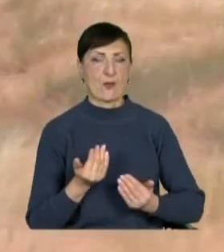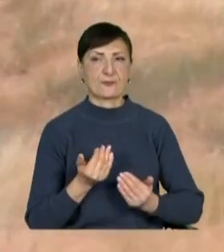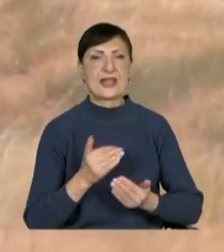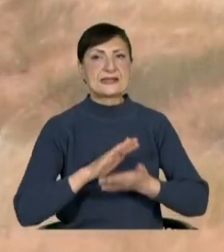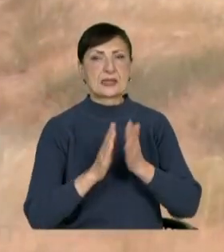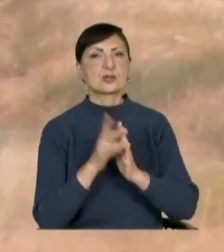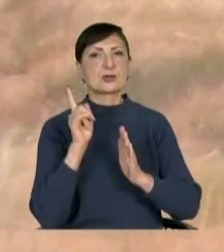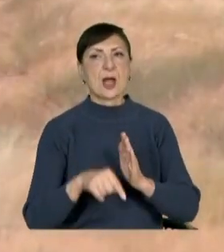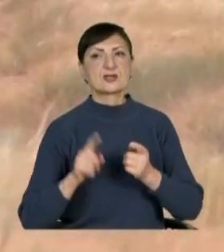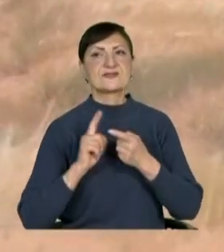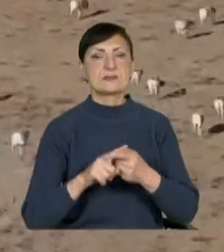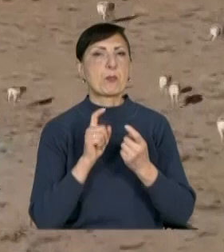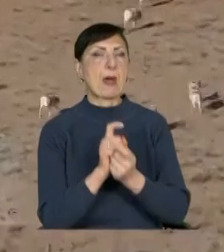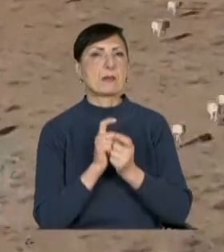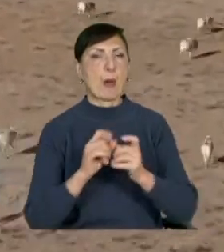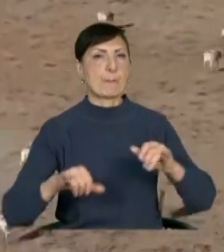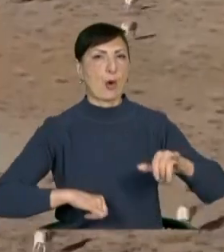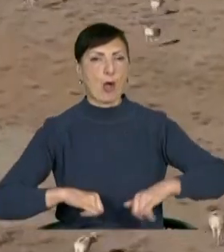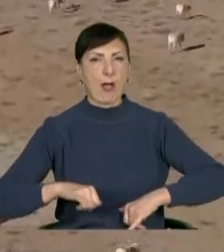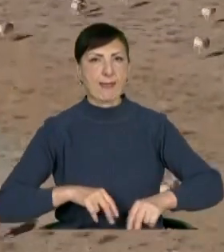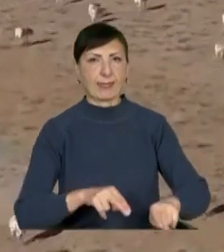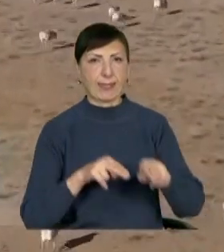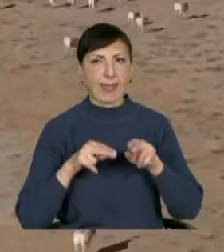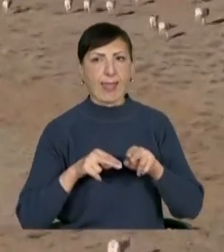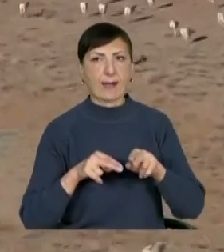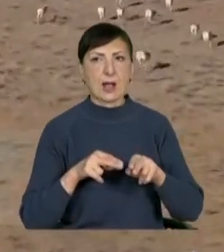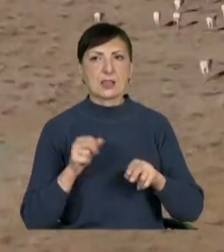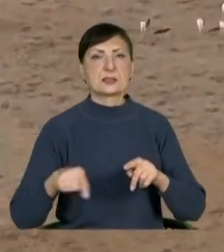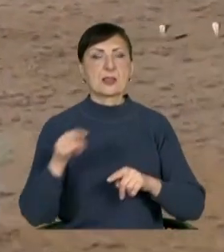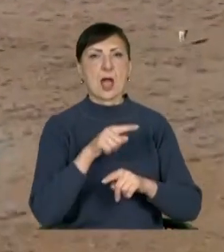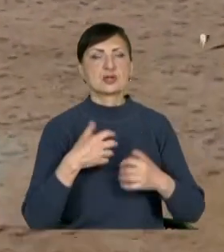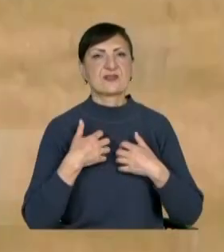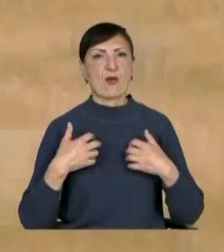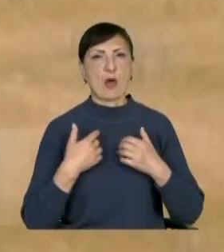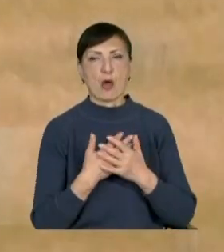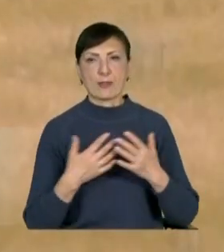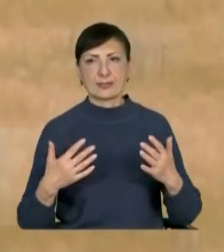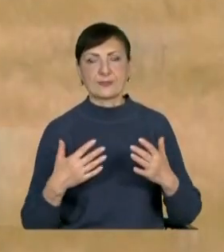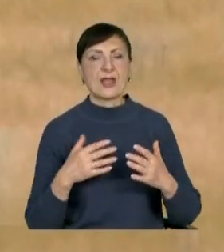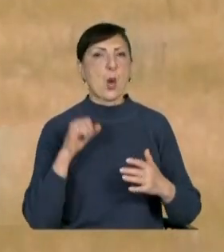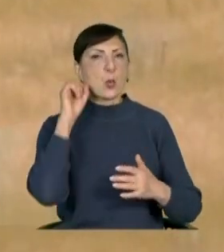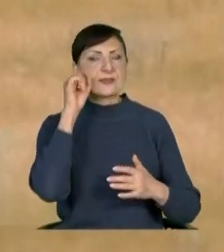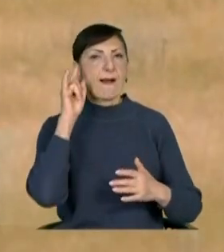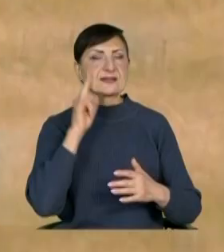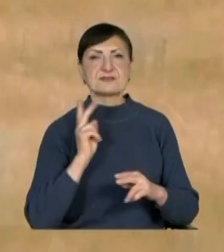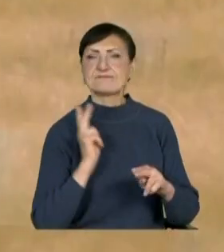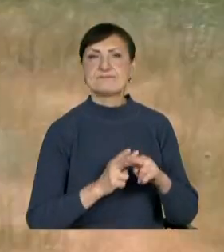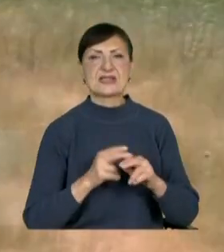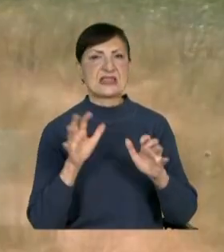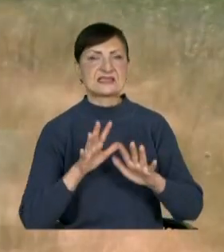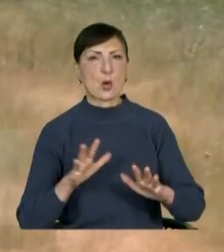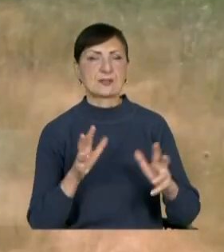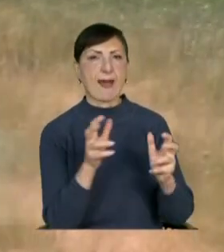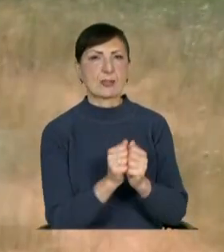Соглашение также затрагивает борьбу с браконьерами, охотящимися на мигрирующих животных. Страны намерены пресекать незаконный отлов